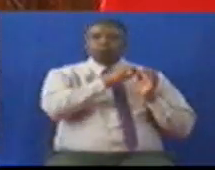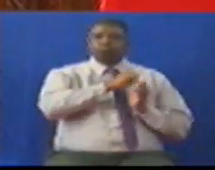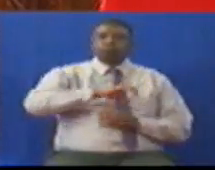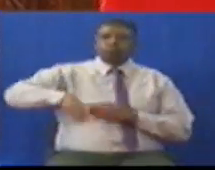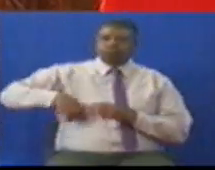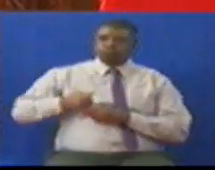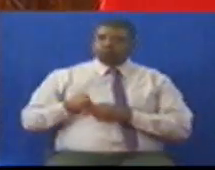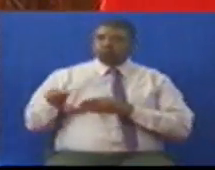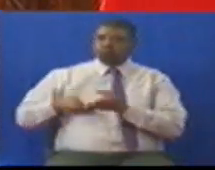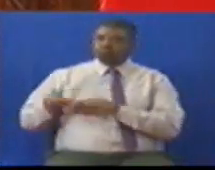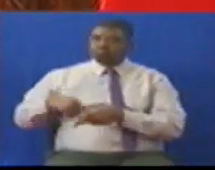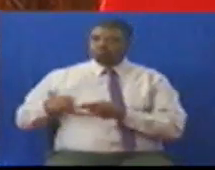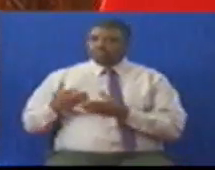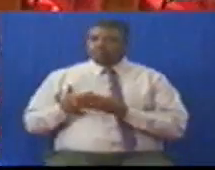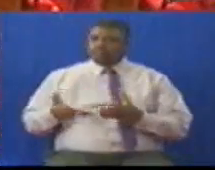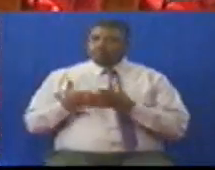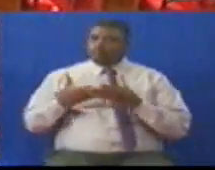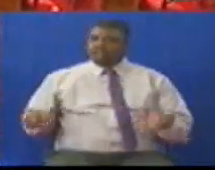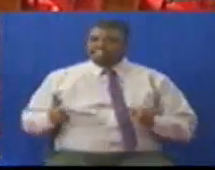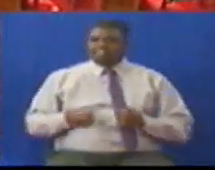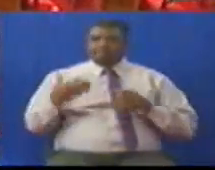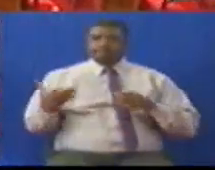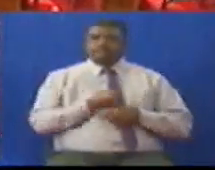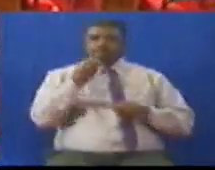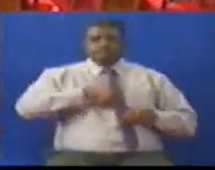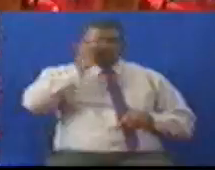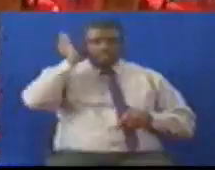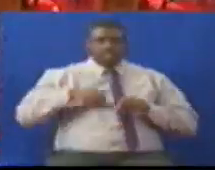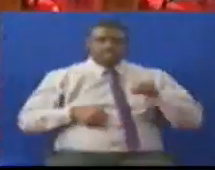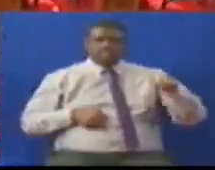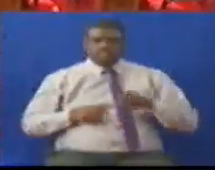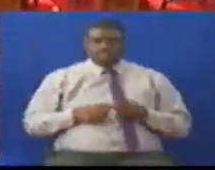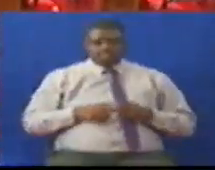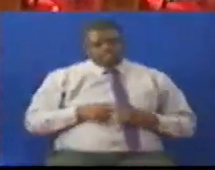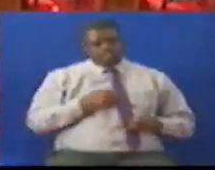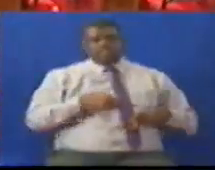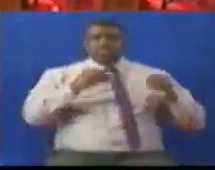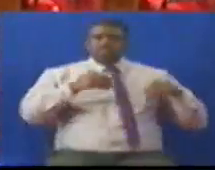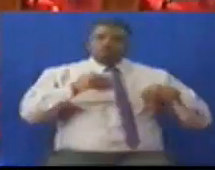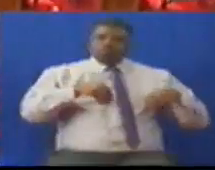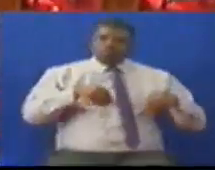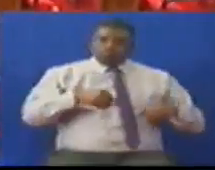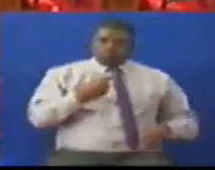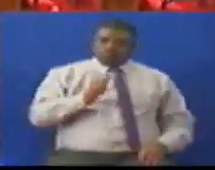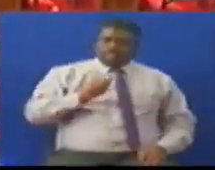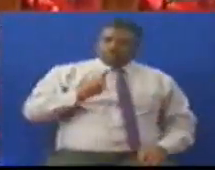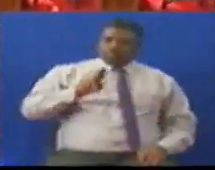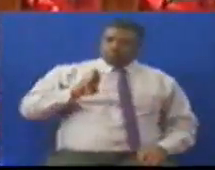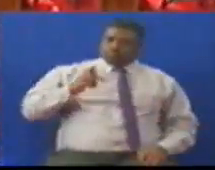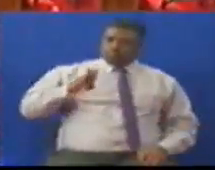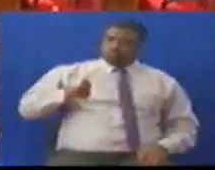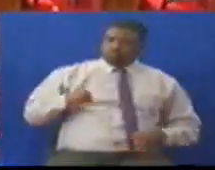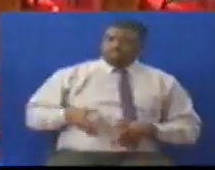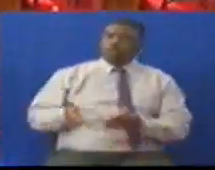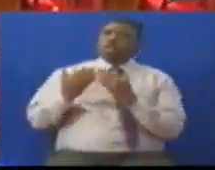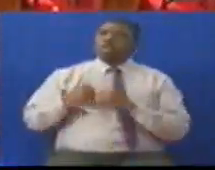fedha ambazo zinasababisha upotevu mkubwa wa mapato ya serikali. Hivyo basi TAKUKURU inahitaji kuwezeshwa na kujipanga kuhakikisha